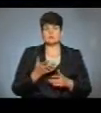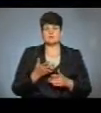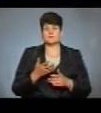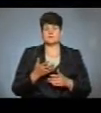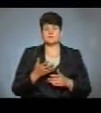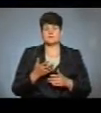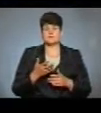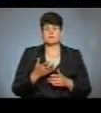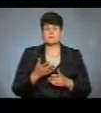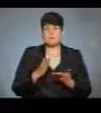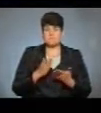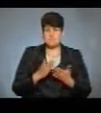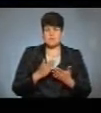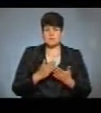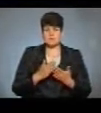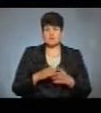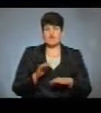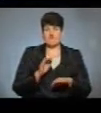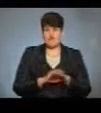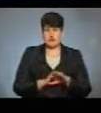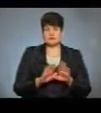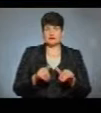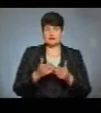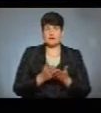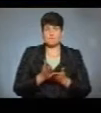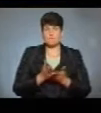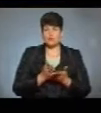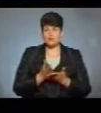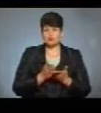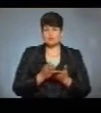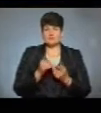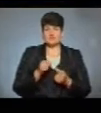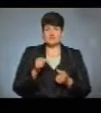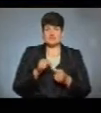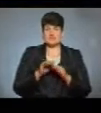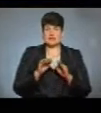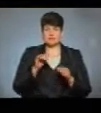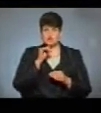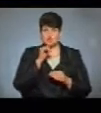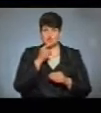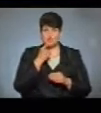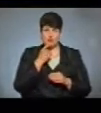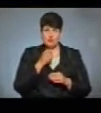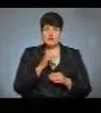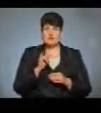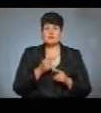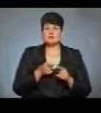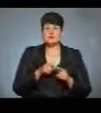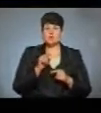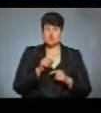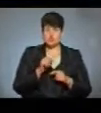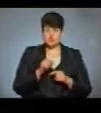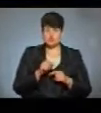палатка, маємо факт надання послуг з визначення рівня цукру в крові і при цьому агітацію